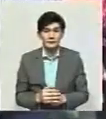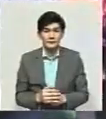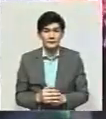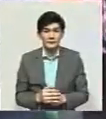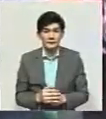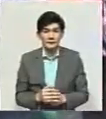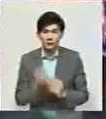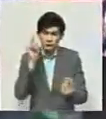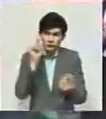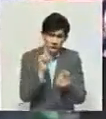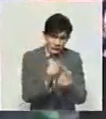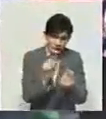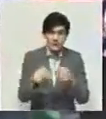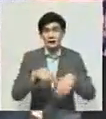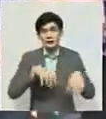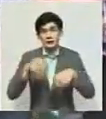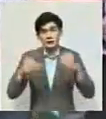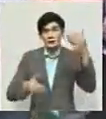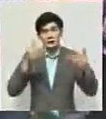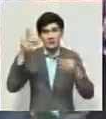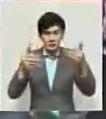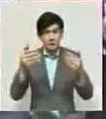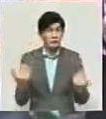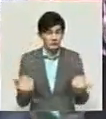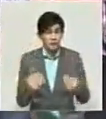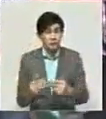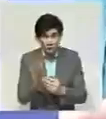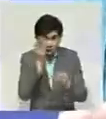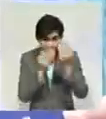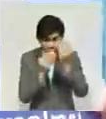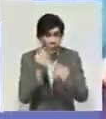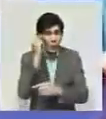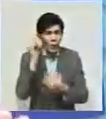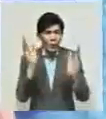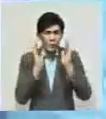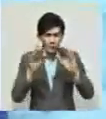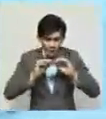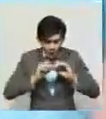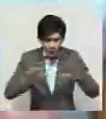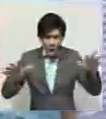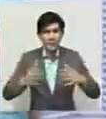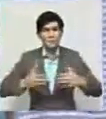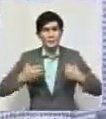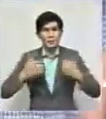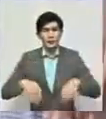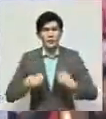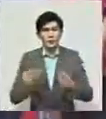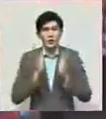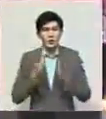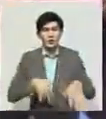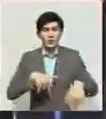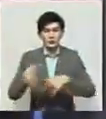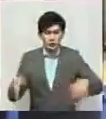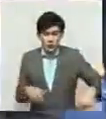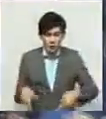ได้เดินทางมาถึงบริเวณพื้นที่จัดงานกิจกรรมออนกราวสร้างการรับรู้และประชาสัมพันธ์ในงานคืนความสุขให้คนคลอง